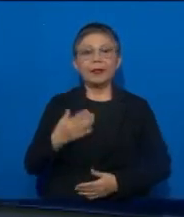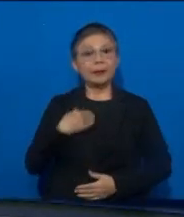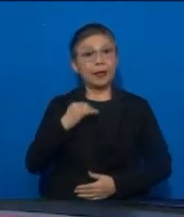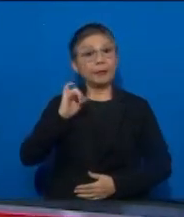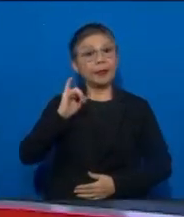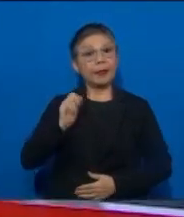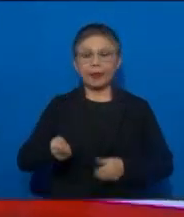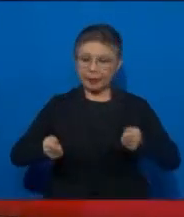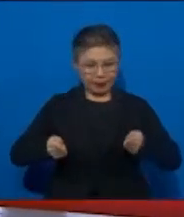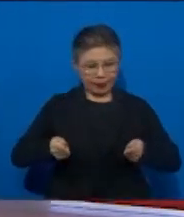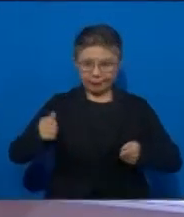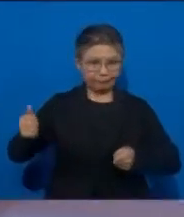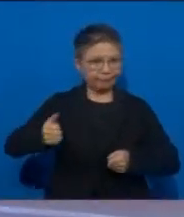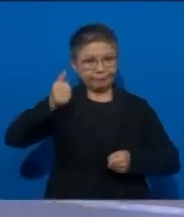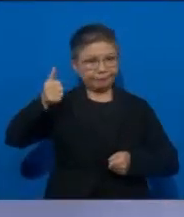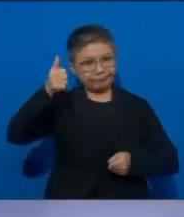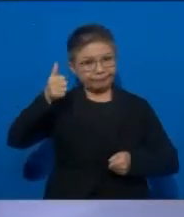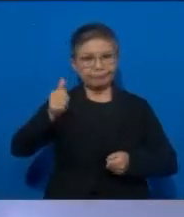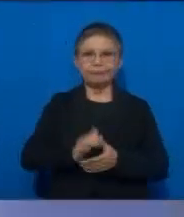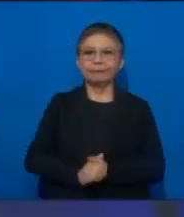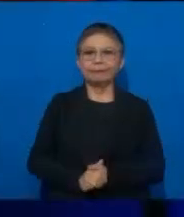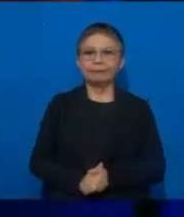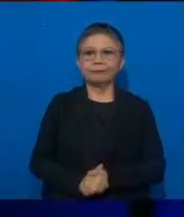Anda menyaksikan redaksi Mendalam Terpercaya.